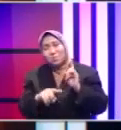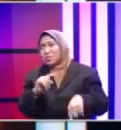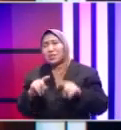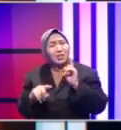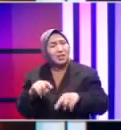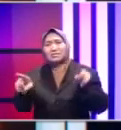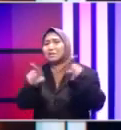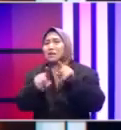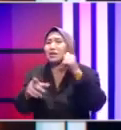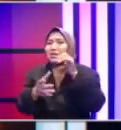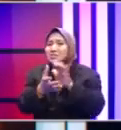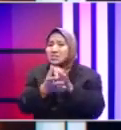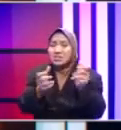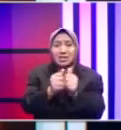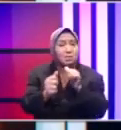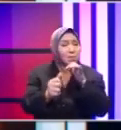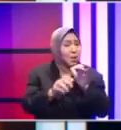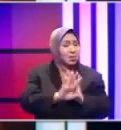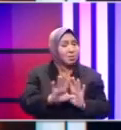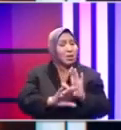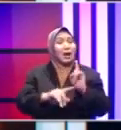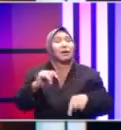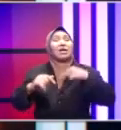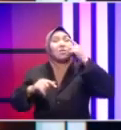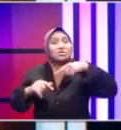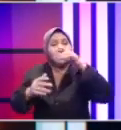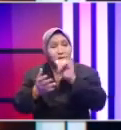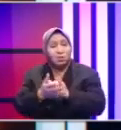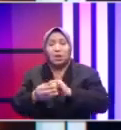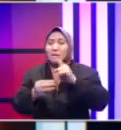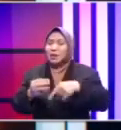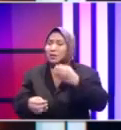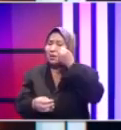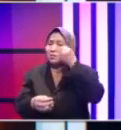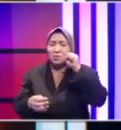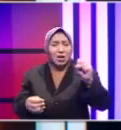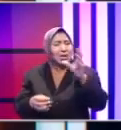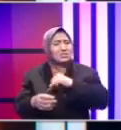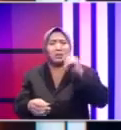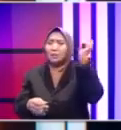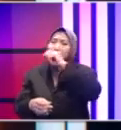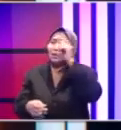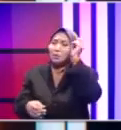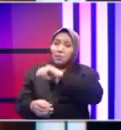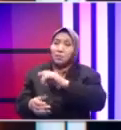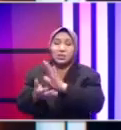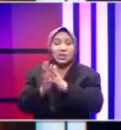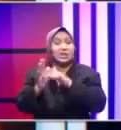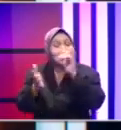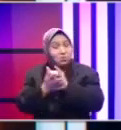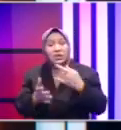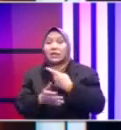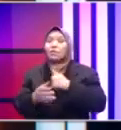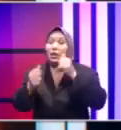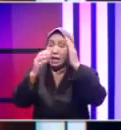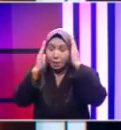Caramel Hollywood Suro ah aku yang kamu Efek itu adalah benda yang mungkar dan satu pembohongan maka disitu kita boleh